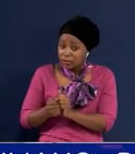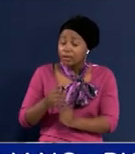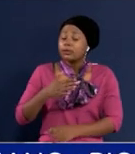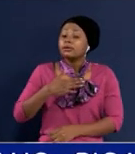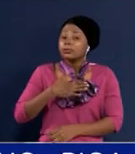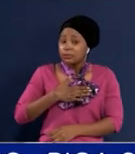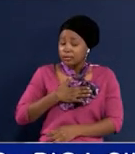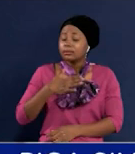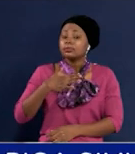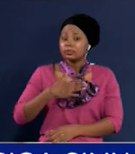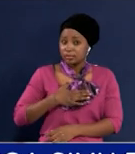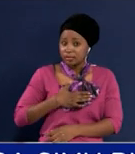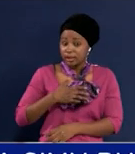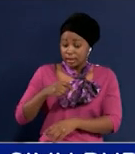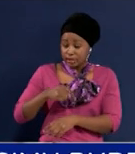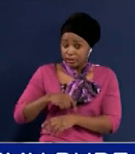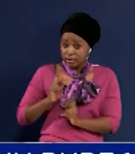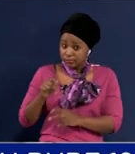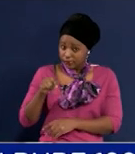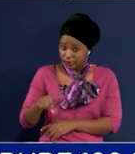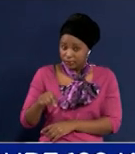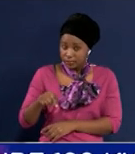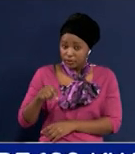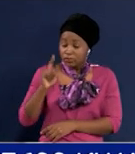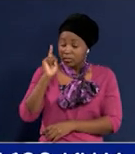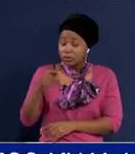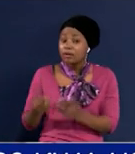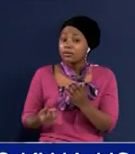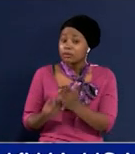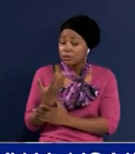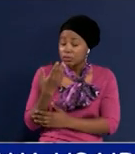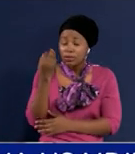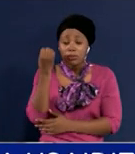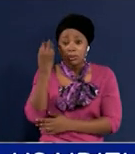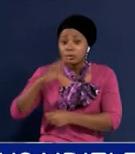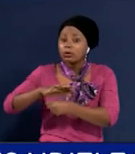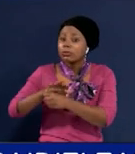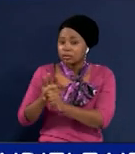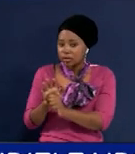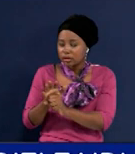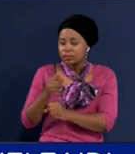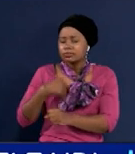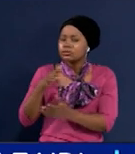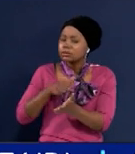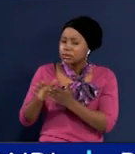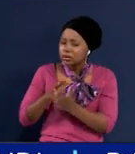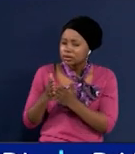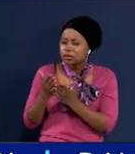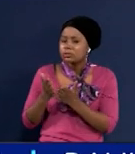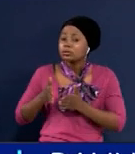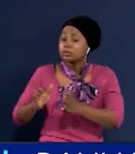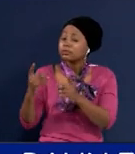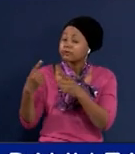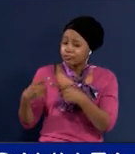upumuaji kwa kipindi kama hiki ambacho tuna mlipuko wa ugonjwa wa corona na tumekuwa tukieleza kwa namna tofauti